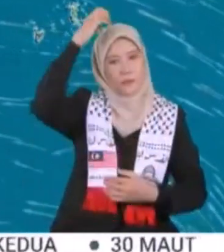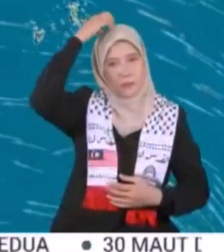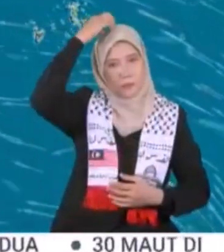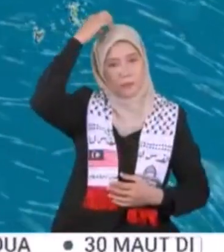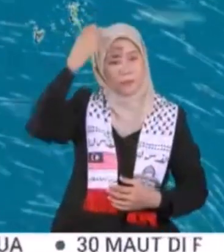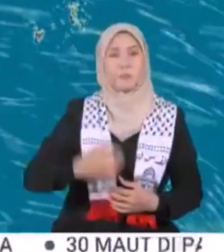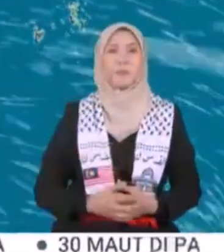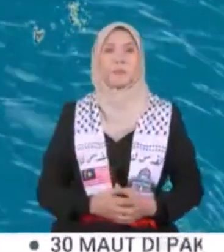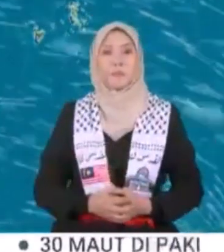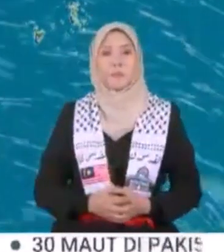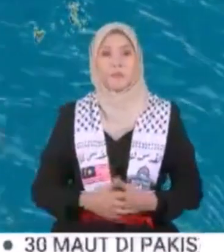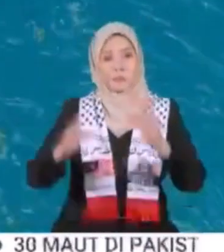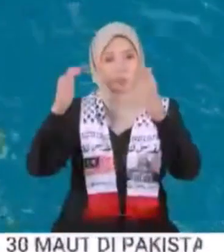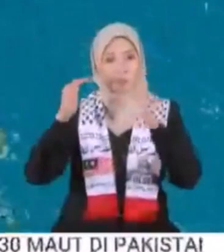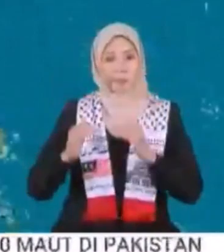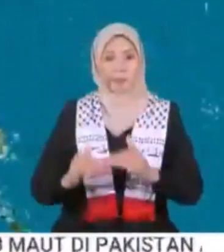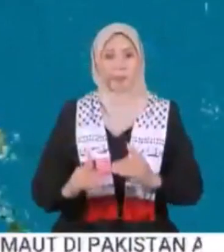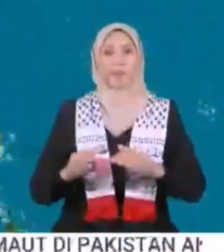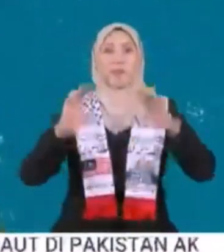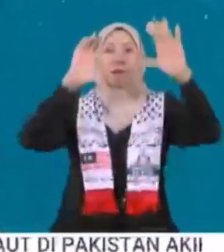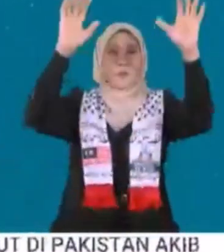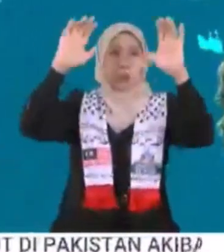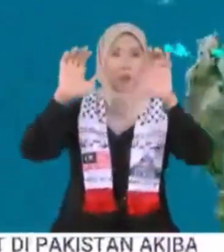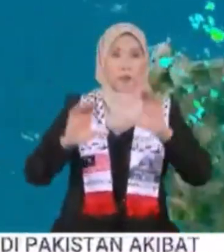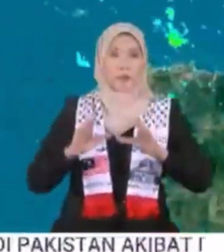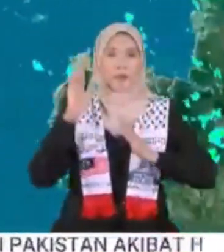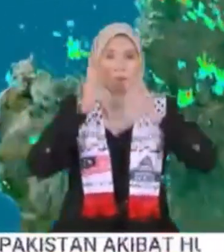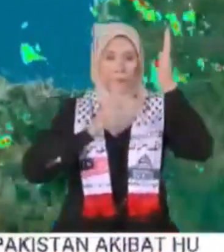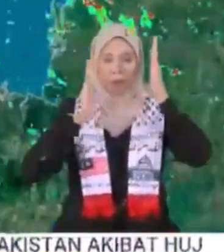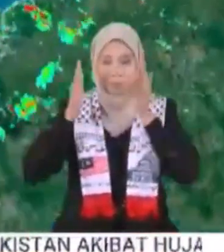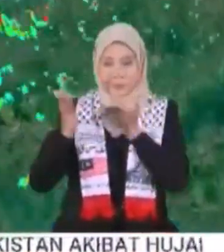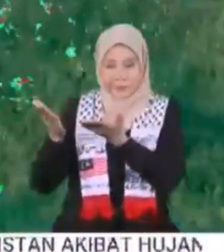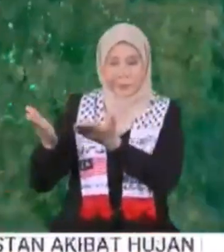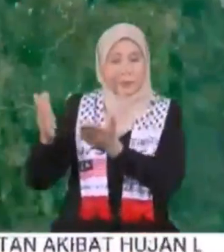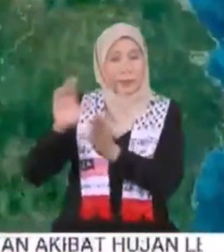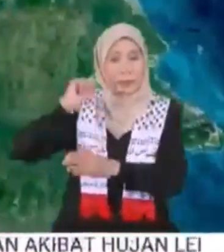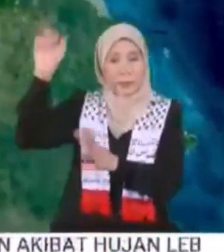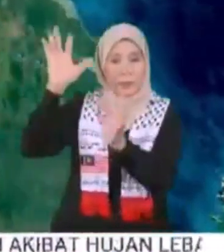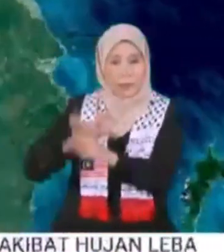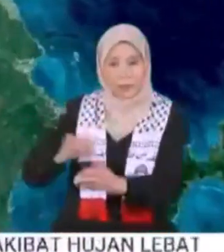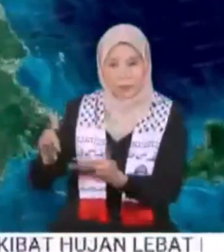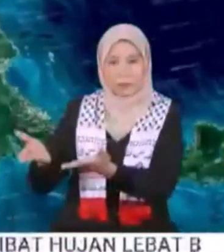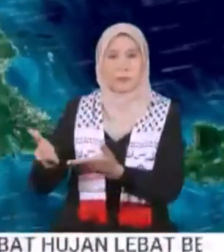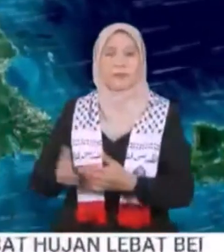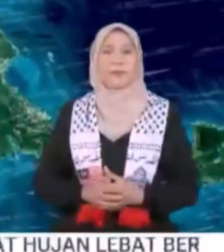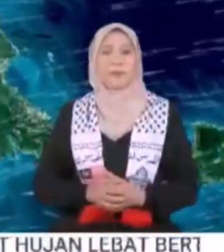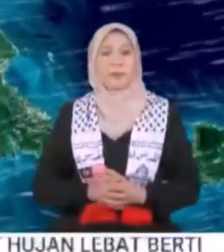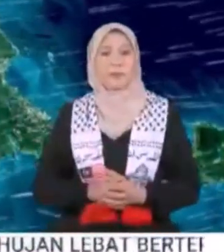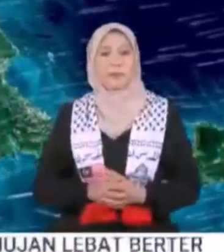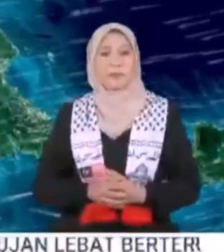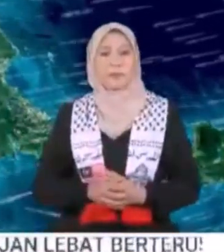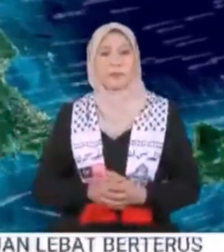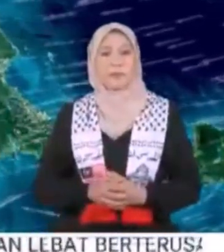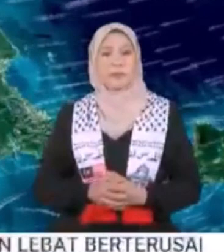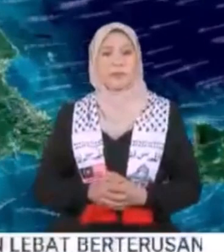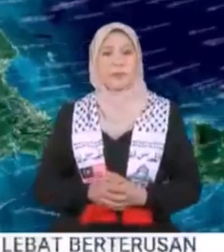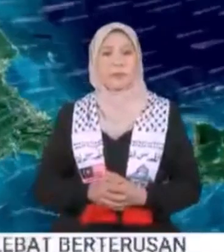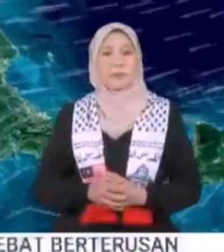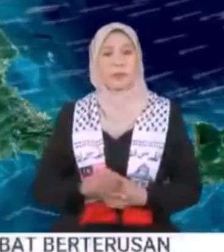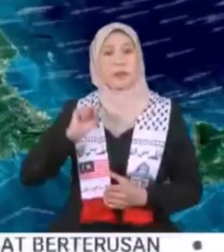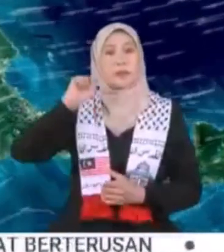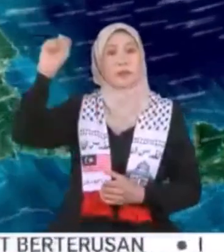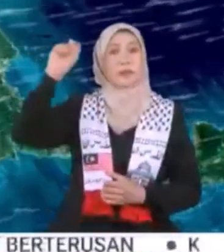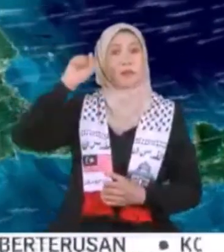Selangor. Kita beralih pula ke tinjauan cuaca di Malaysia Timur. Pada ketika ini, keadaan cuaca cerah dan tiada hujan di kebanyakan kawasan